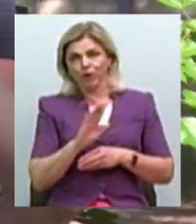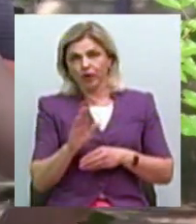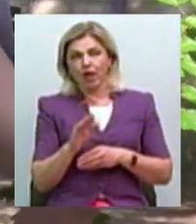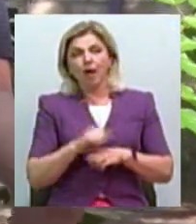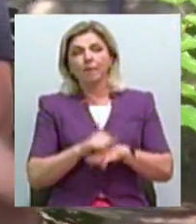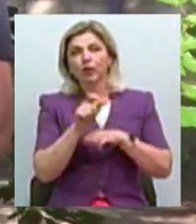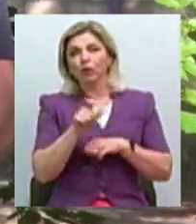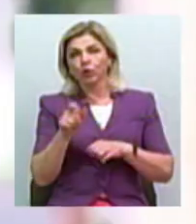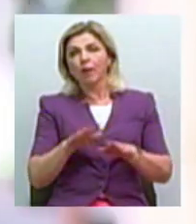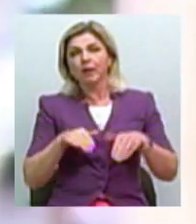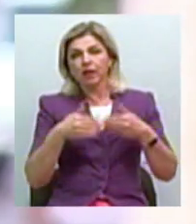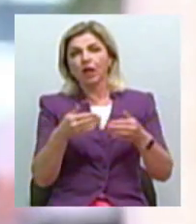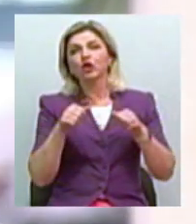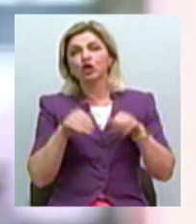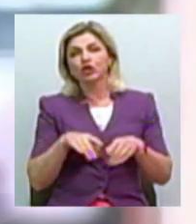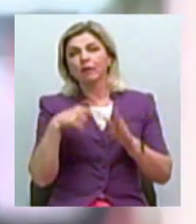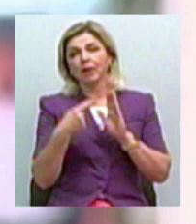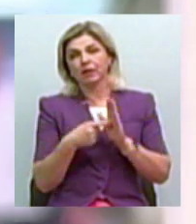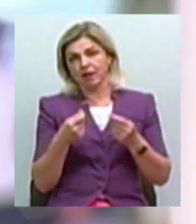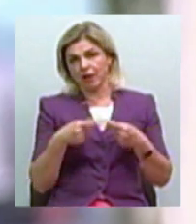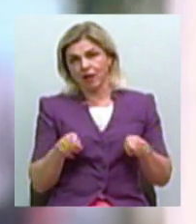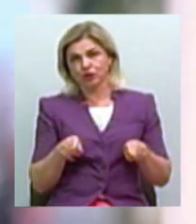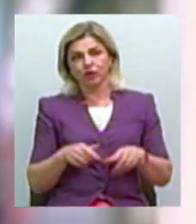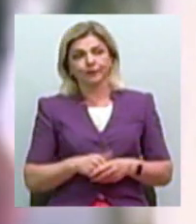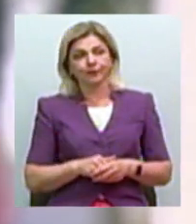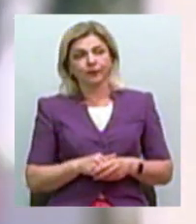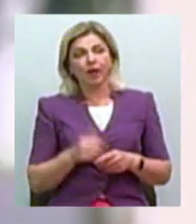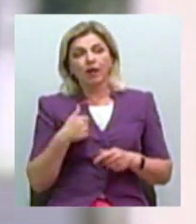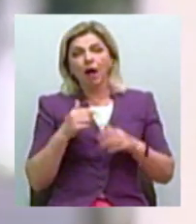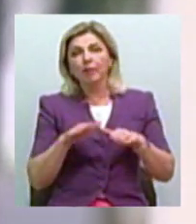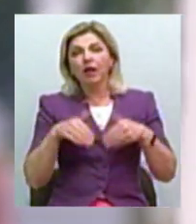вирішувати питання інакше. Ми це все будемо вирішувати в правовому полі.